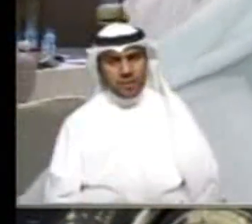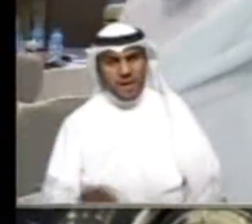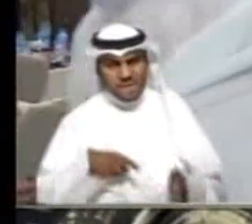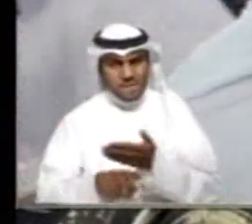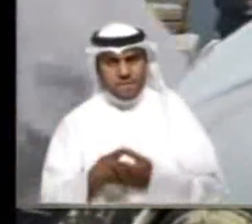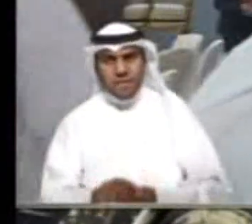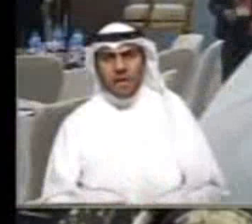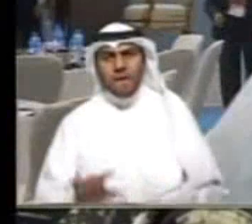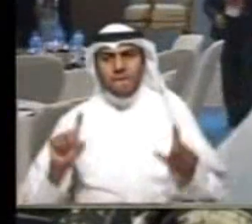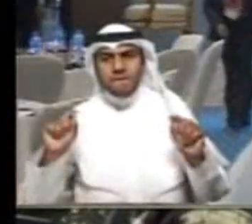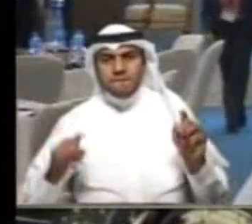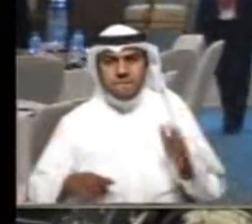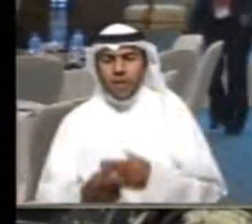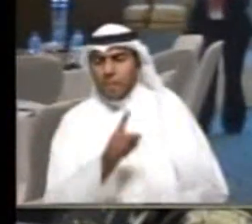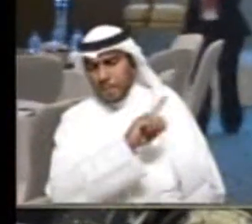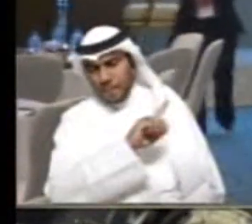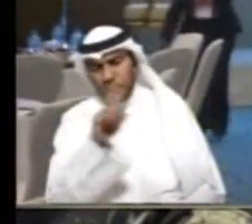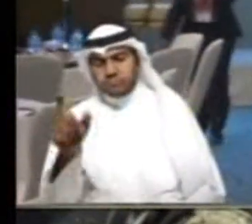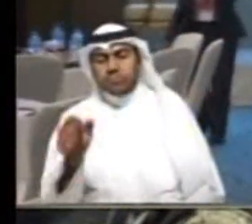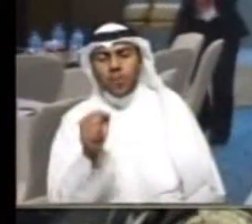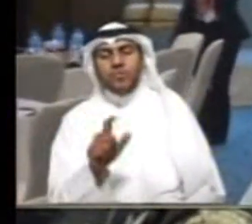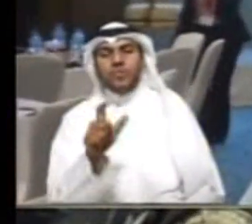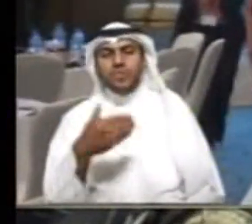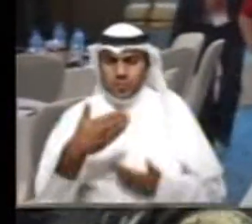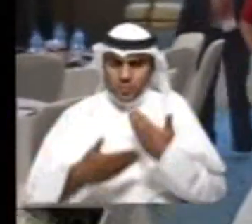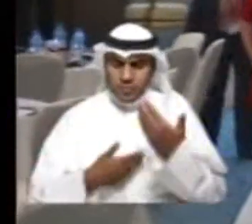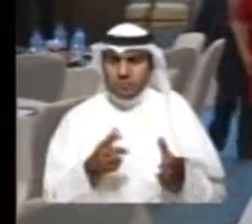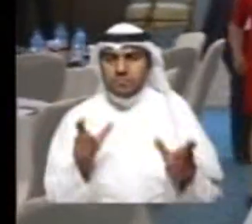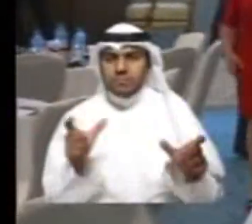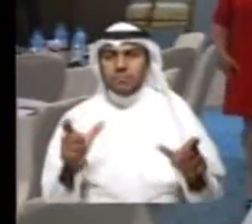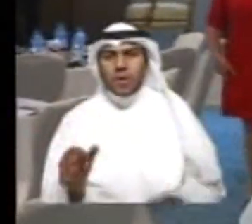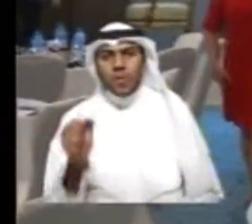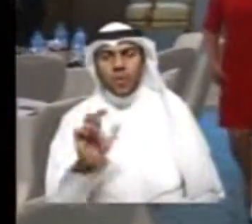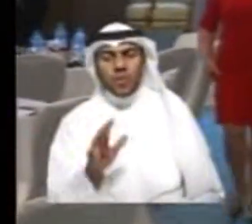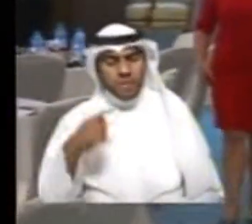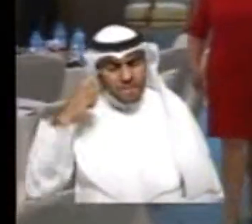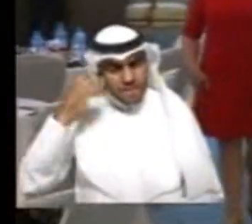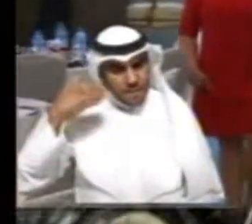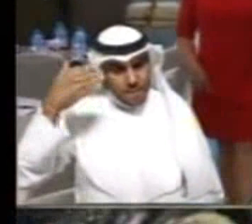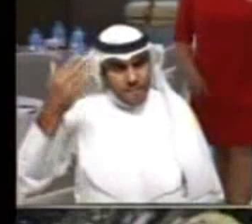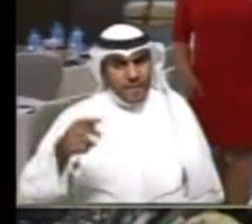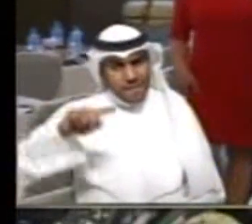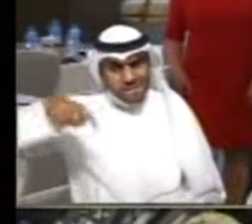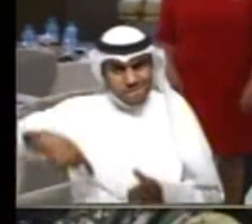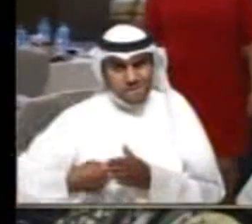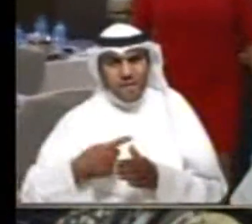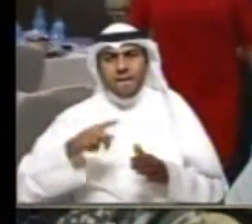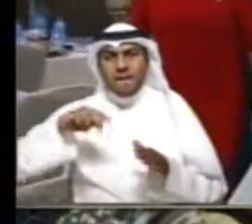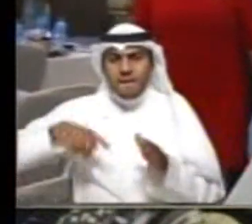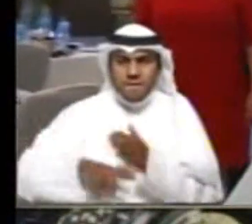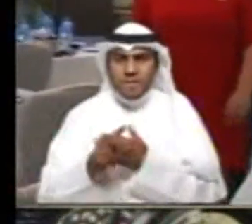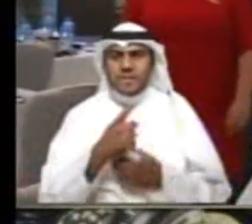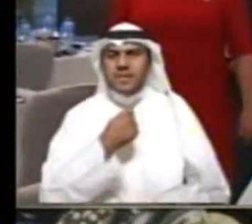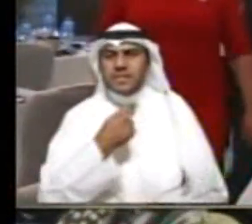البلد الحيوية والحساسة ونسبق عليها الحماية الكاملة من الاختراقات